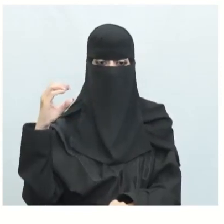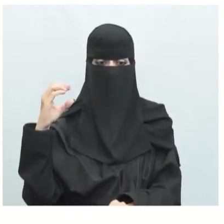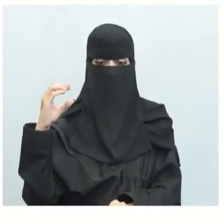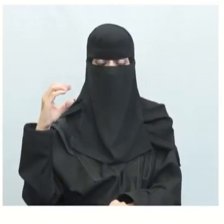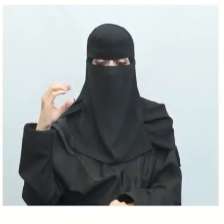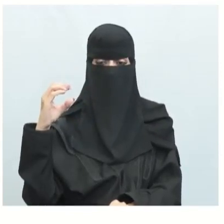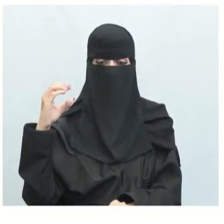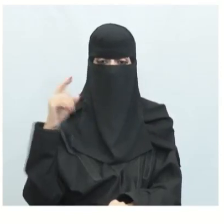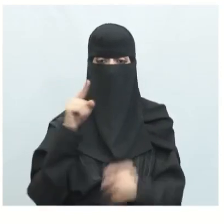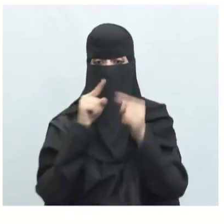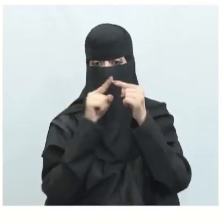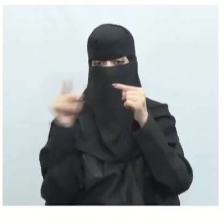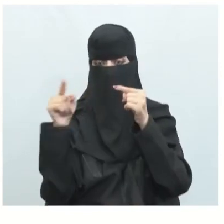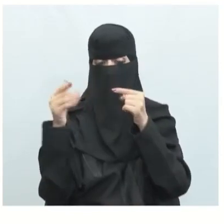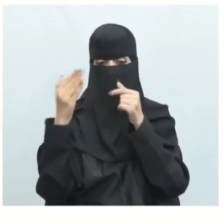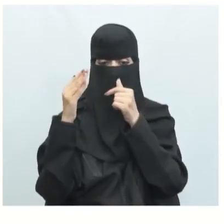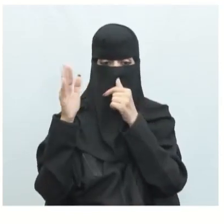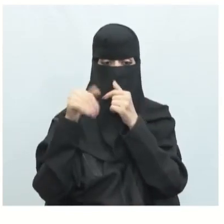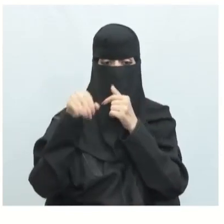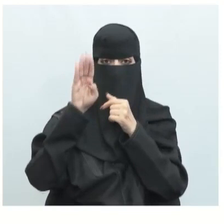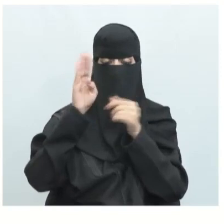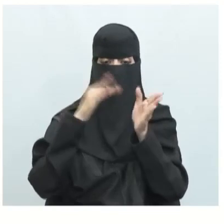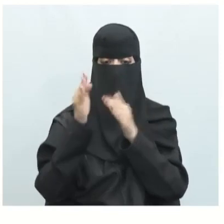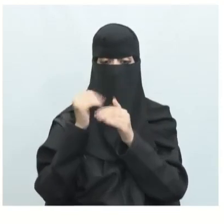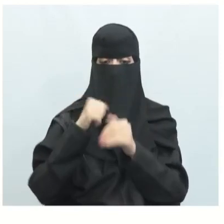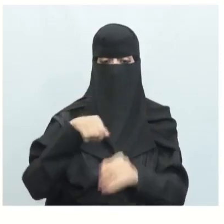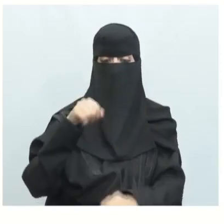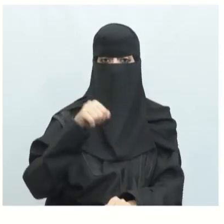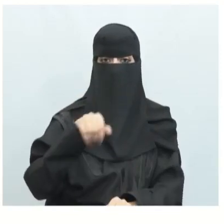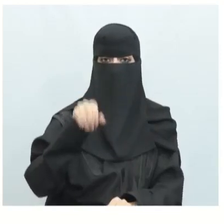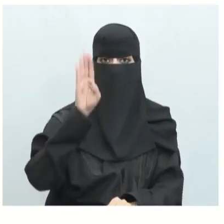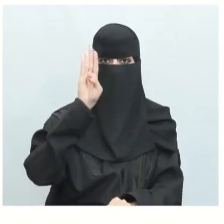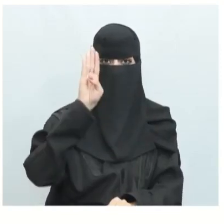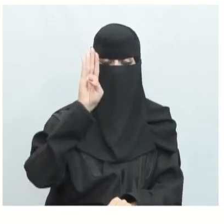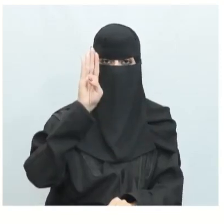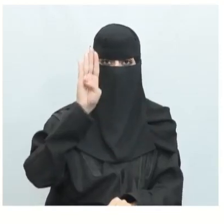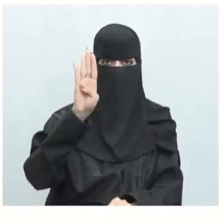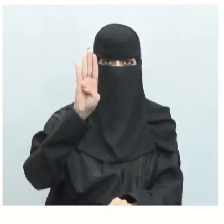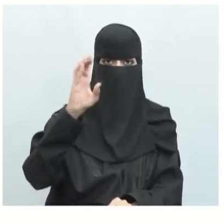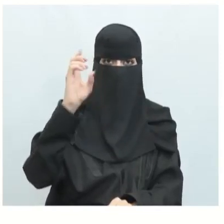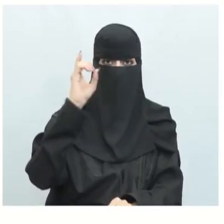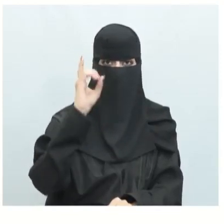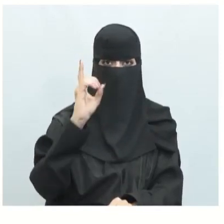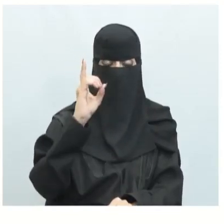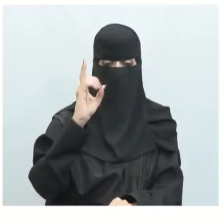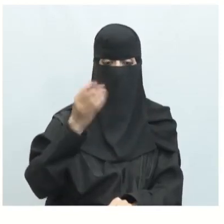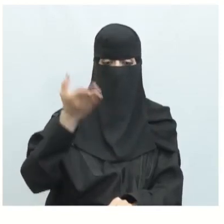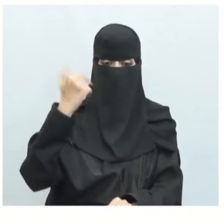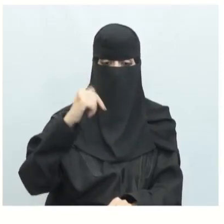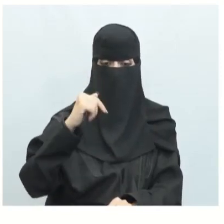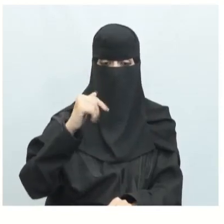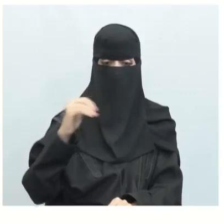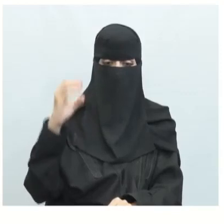الثالث اتجاه السهم بهذا الشكل هذا البي سي ثم البي دي مسك الرابط اللي بعده ثم